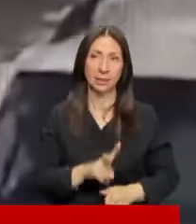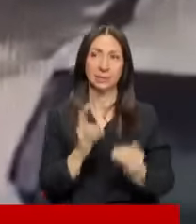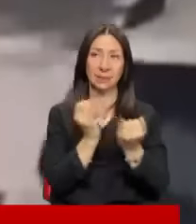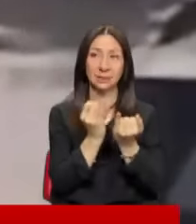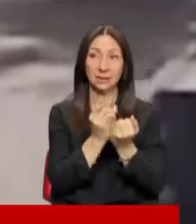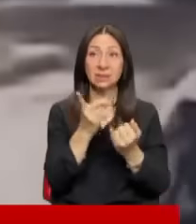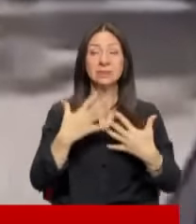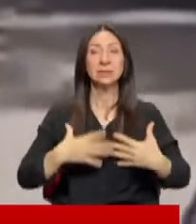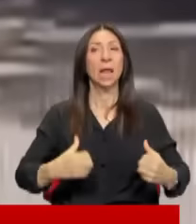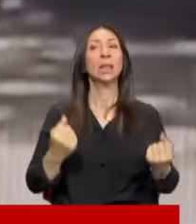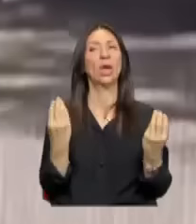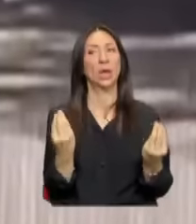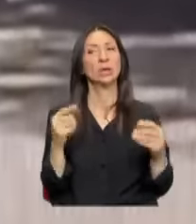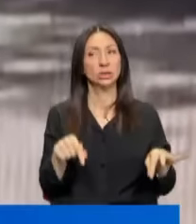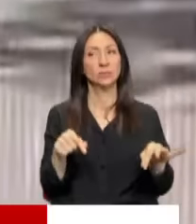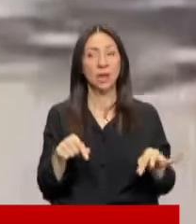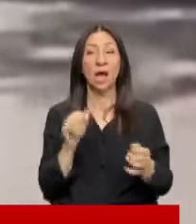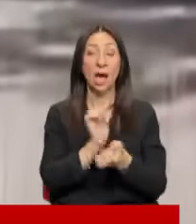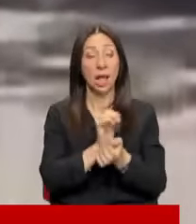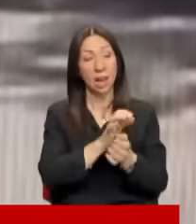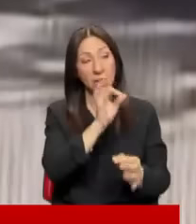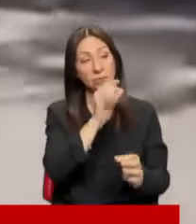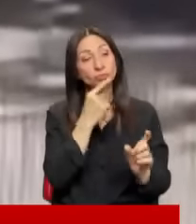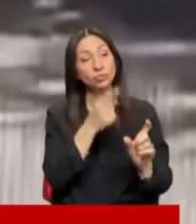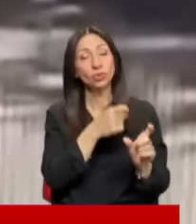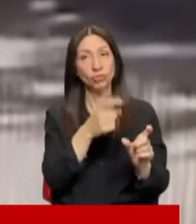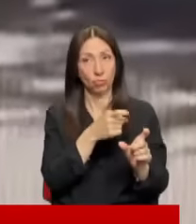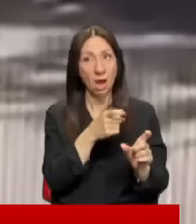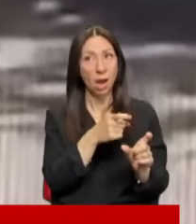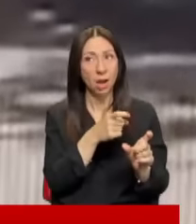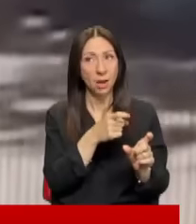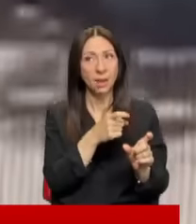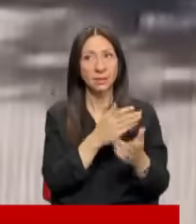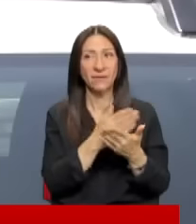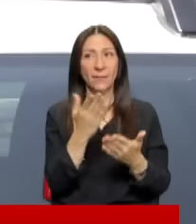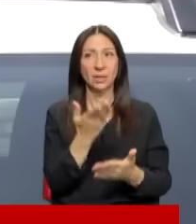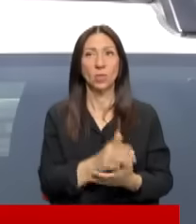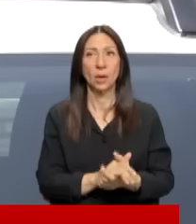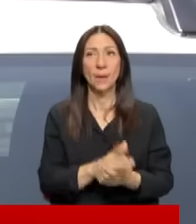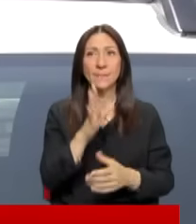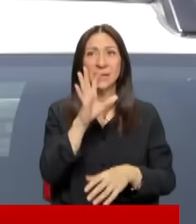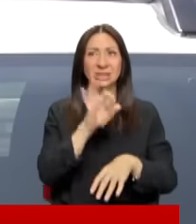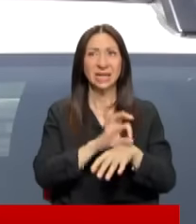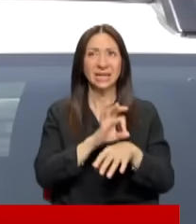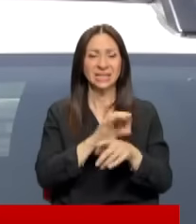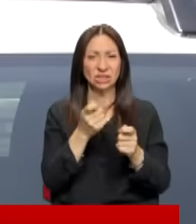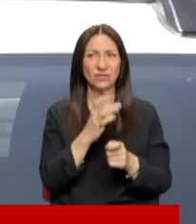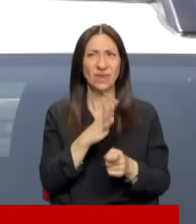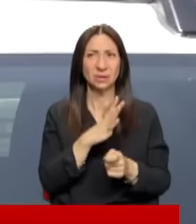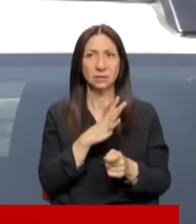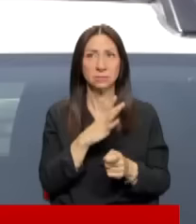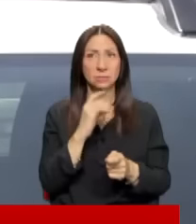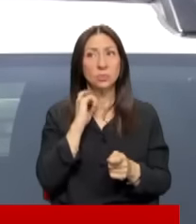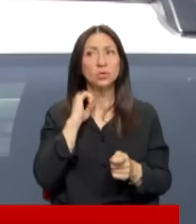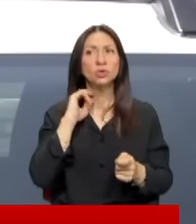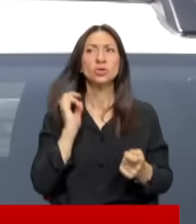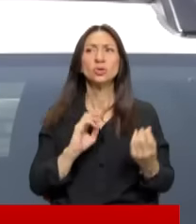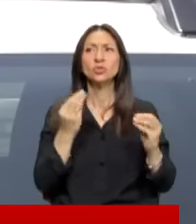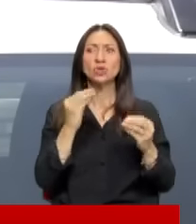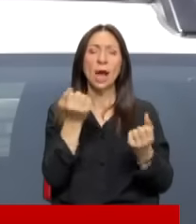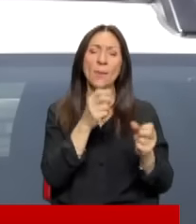kardeşler. Sağlık durumları iyi. Aile hakkında başlatılan soruşturma ise sürüyor. 5 dakika bir işim vardı. Çocuk